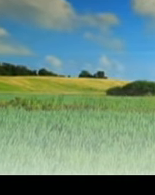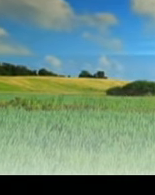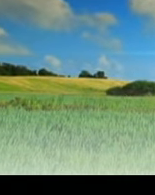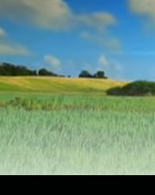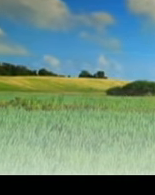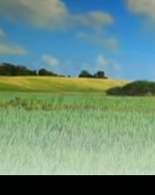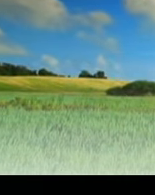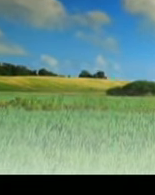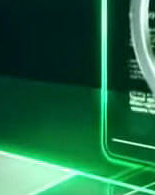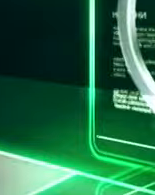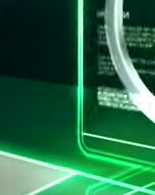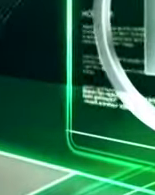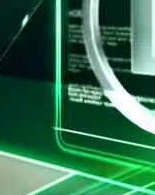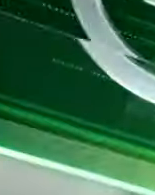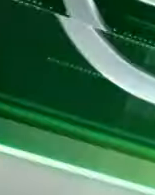Музика